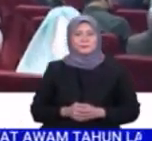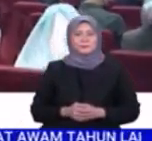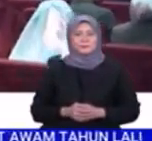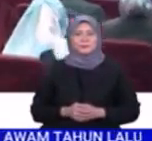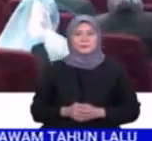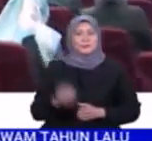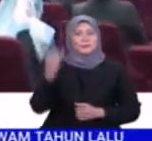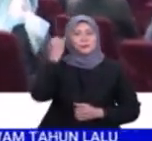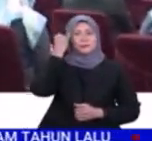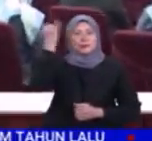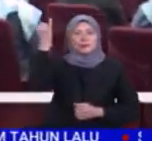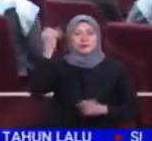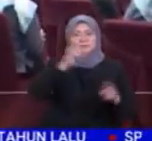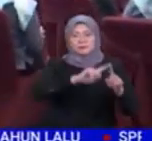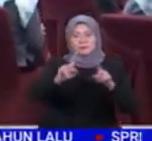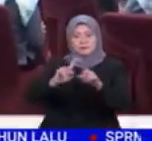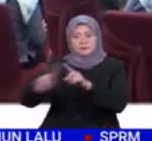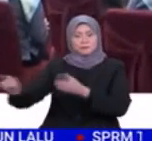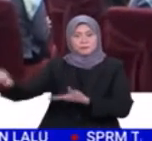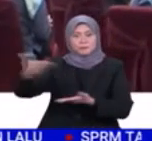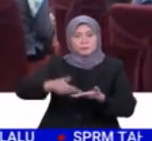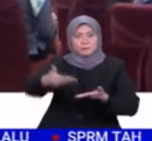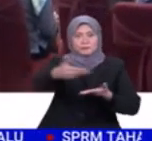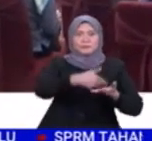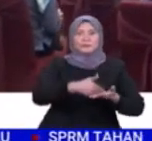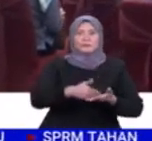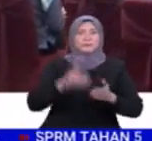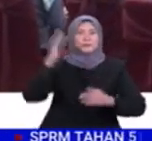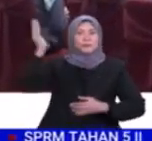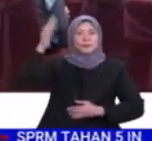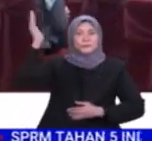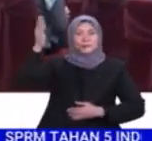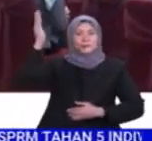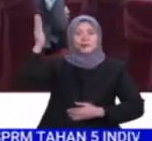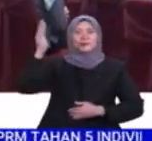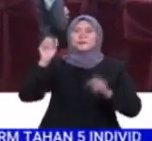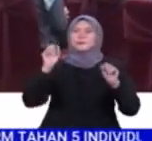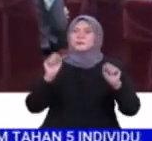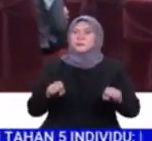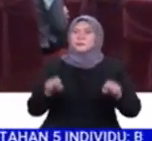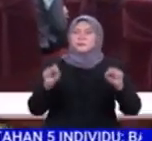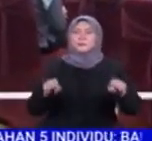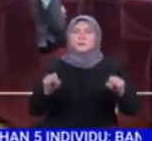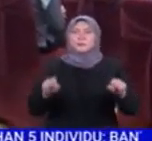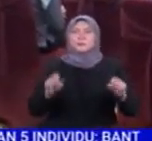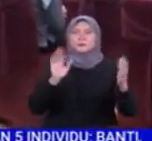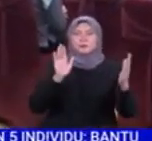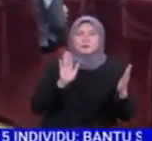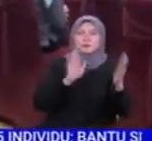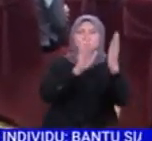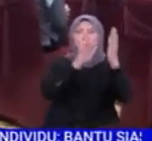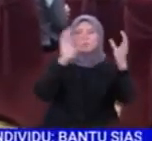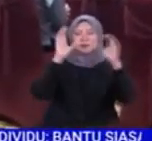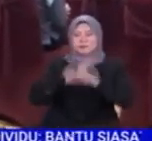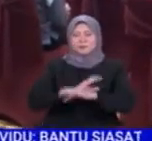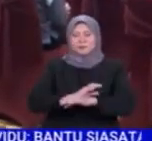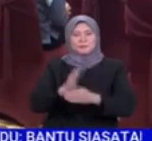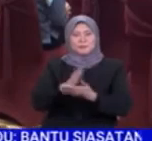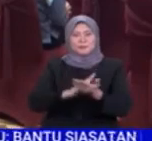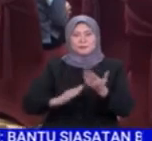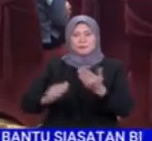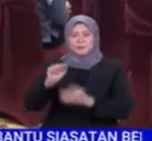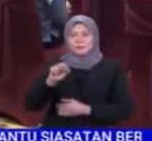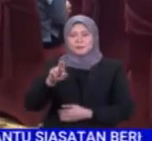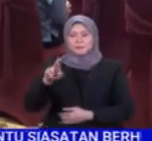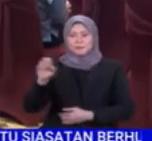Garapan idea dari pelbagai pihak menerusi persidangan ini diharap bukan sahaja mampu mendepani cabaran yang dihadapi sektor agro